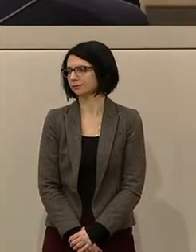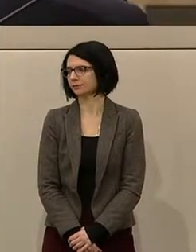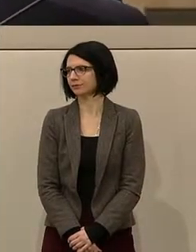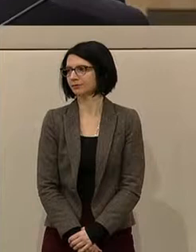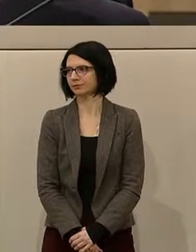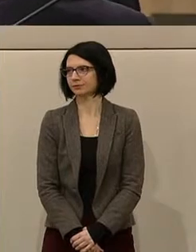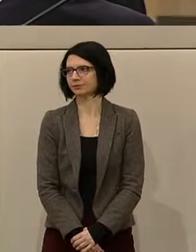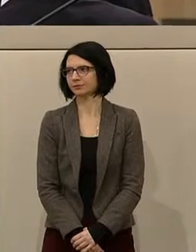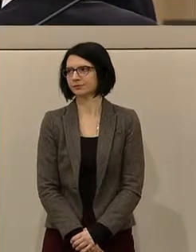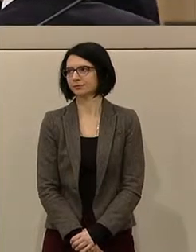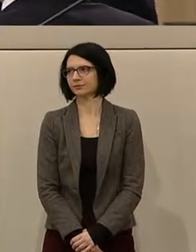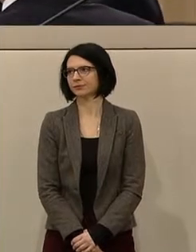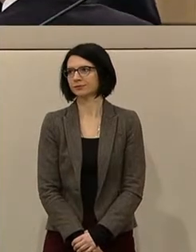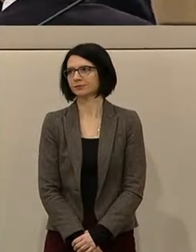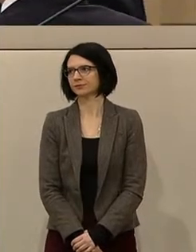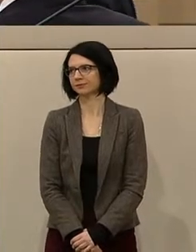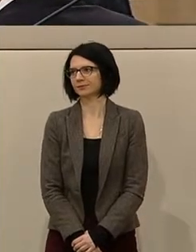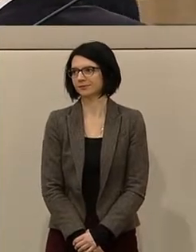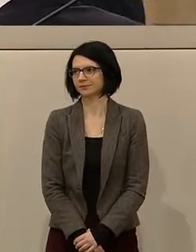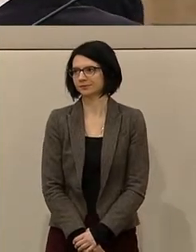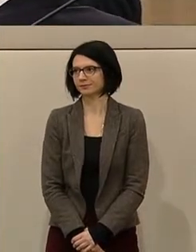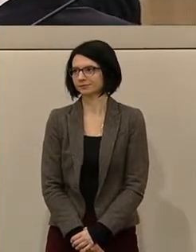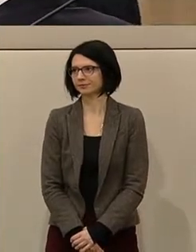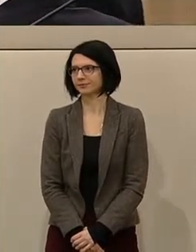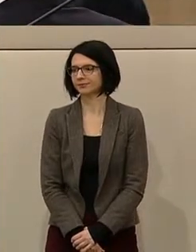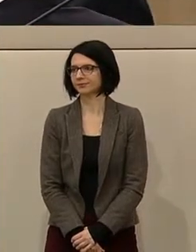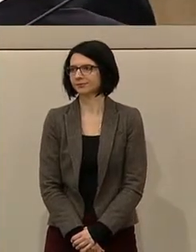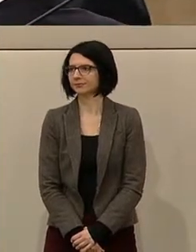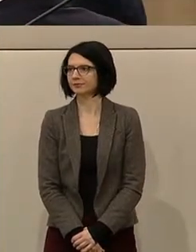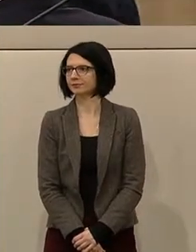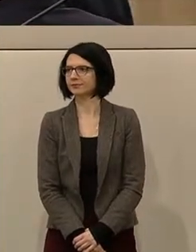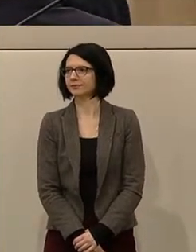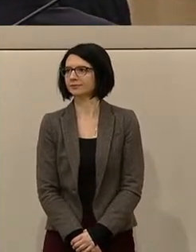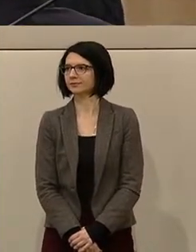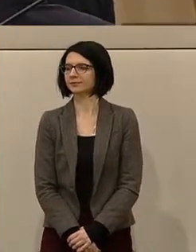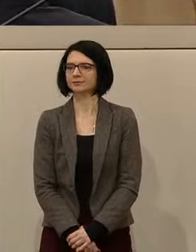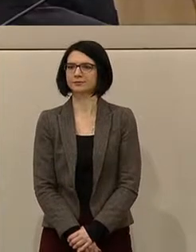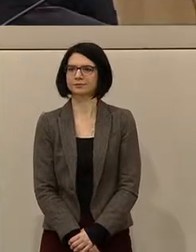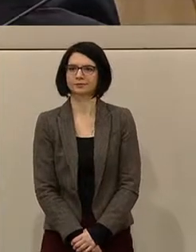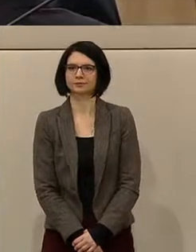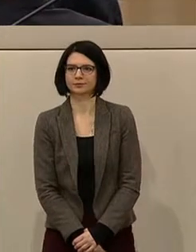Thank you.